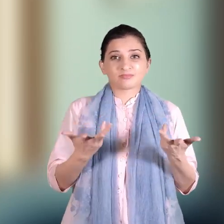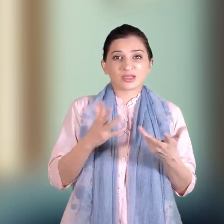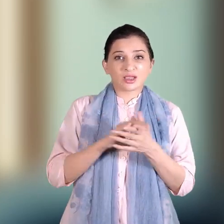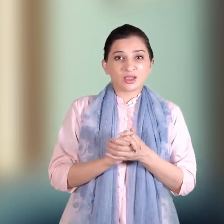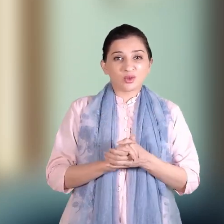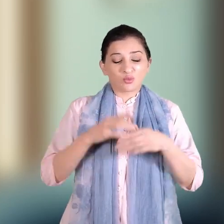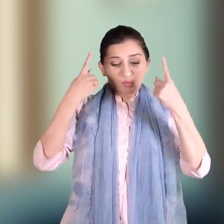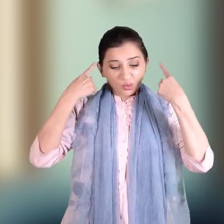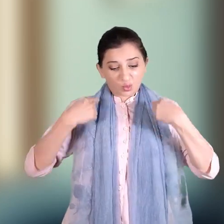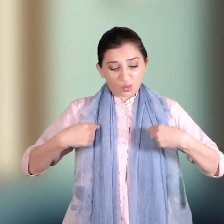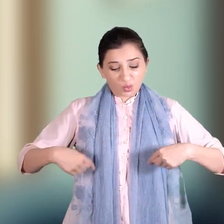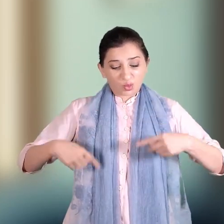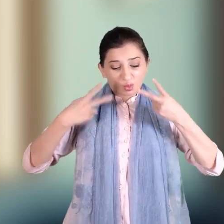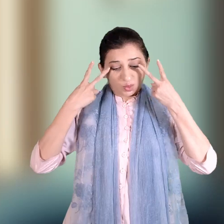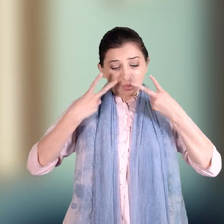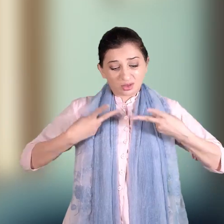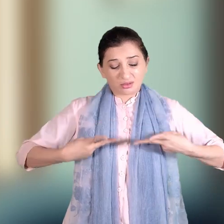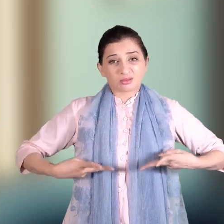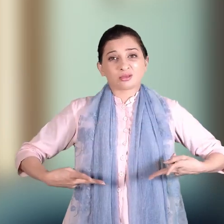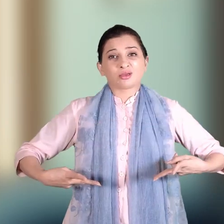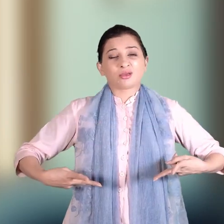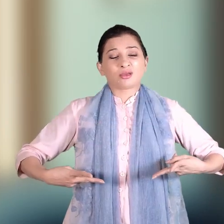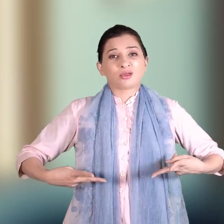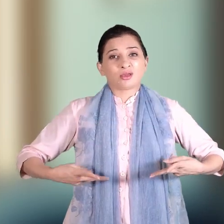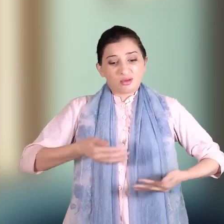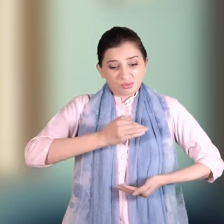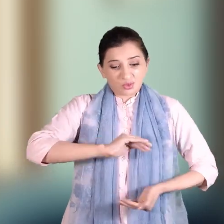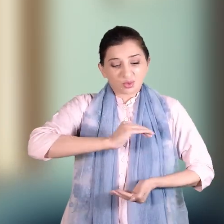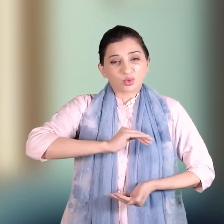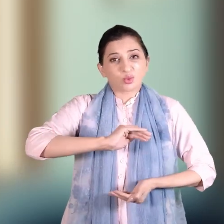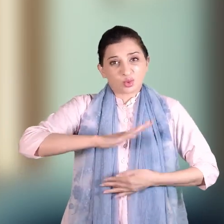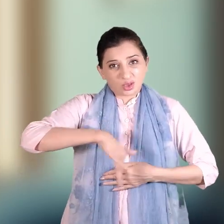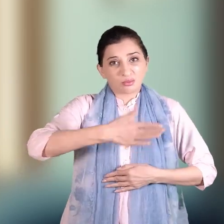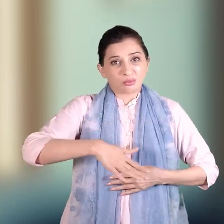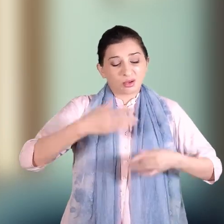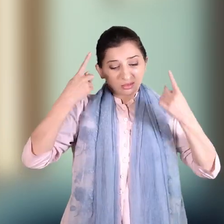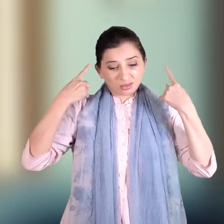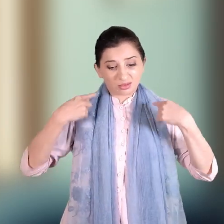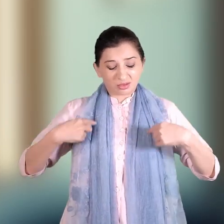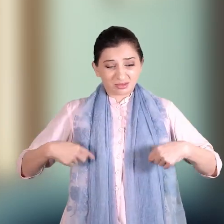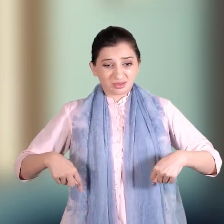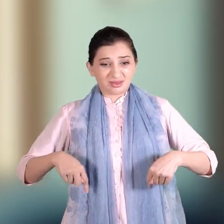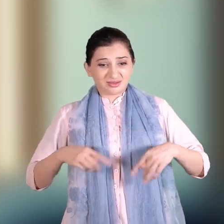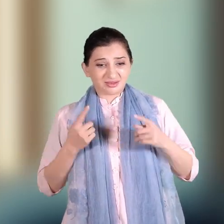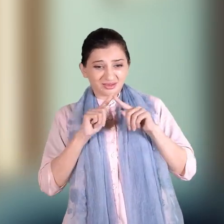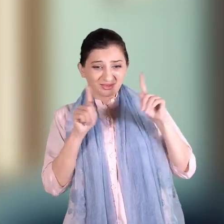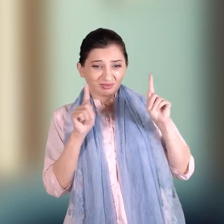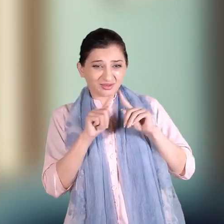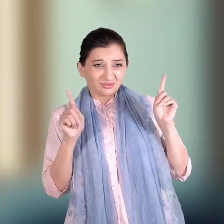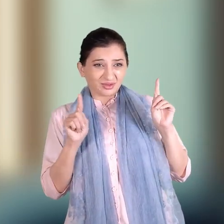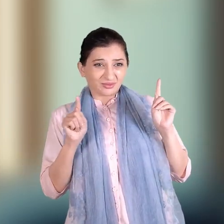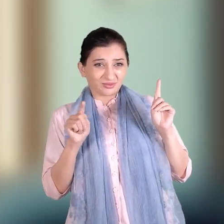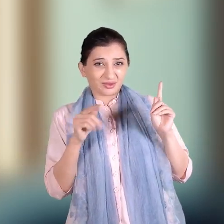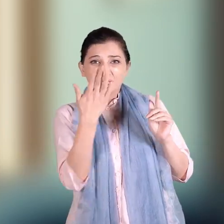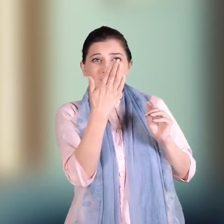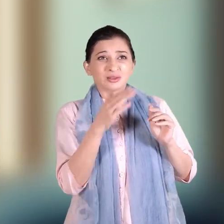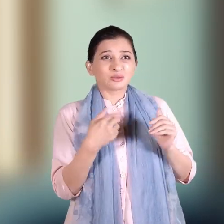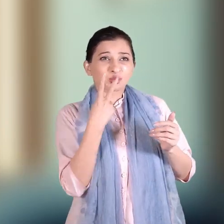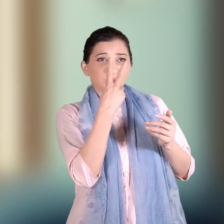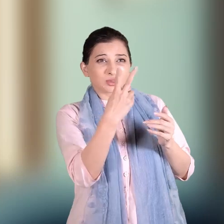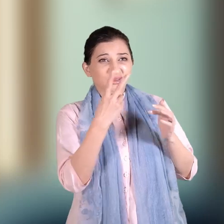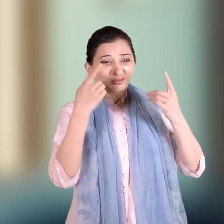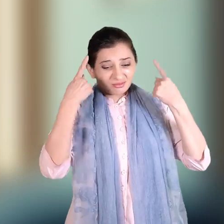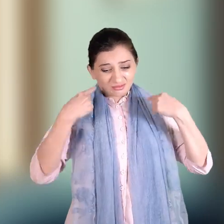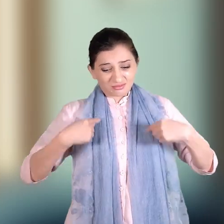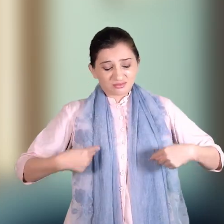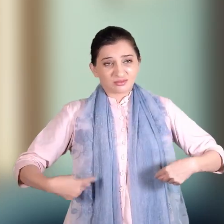ashamed. They look at their bodies and they say कि मैं अपने आप को पहचान भी नहीं पा रही अभी इस वक्त. That's the kind